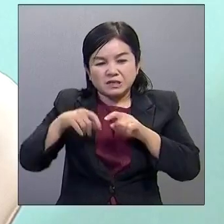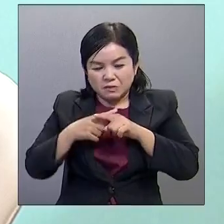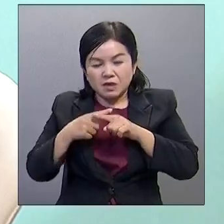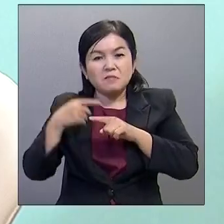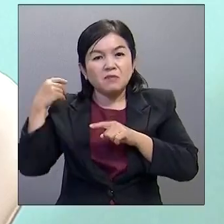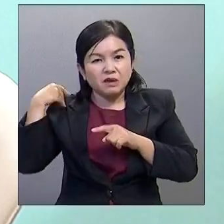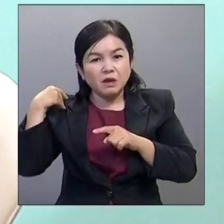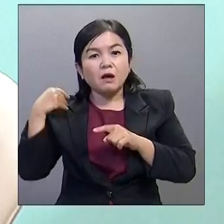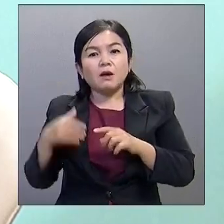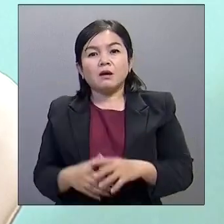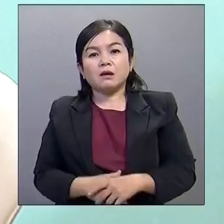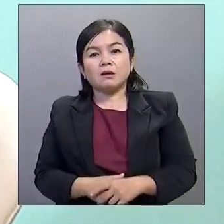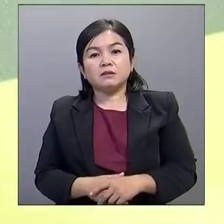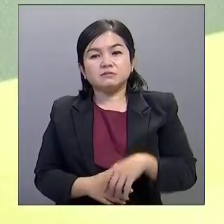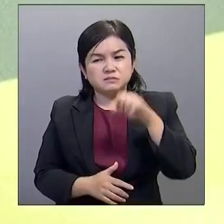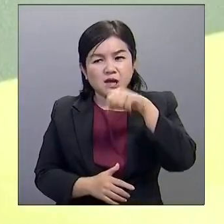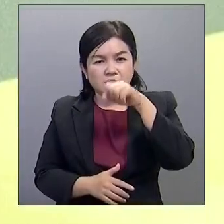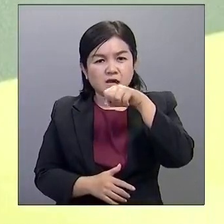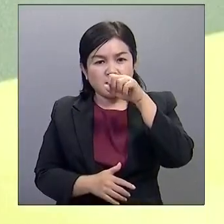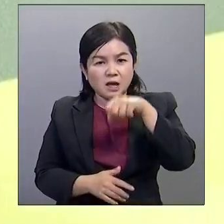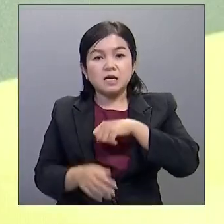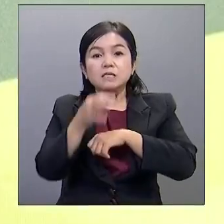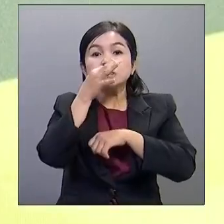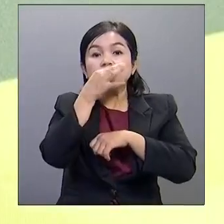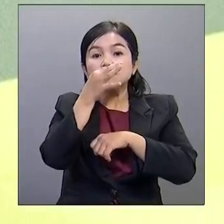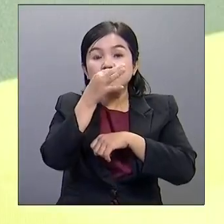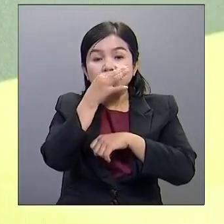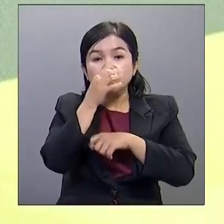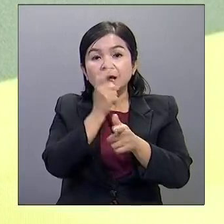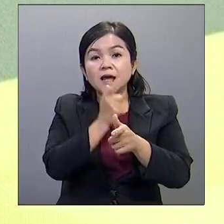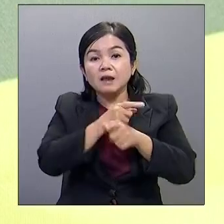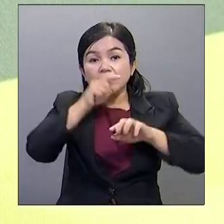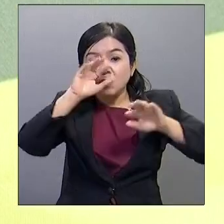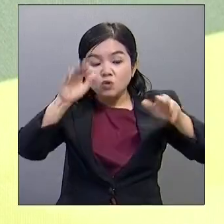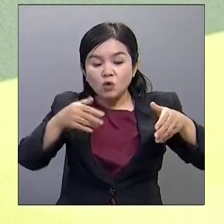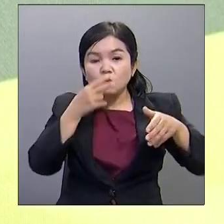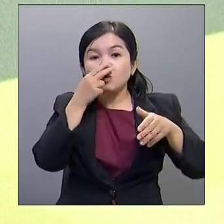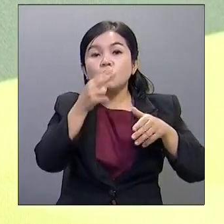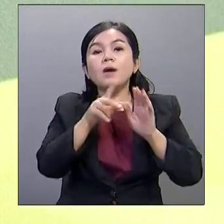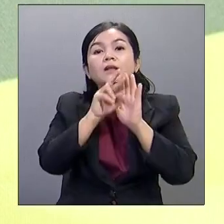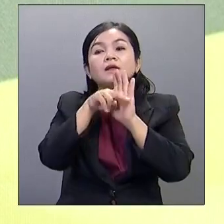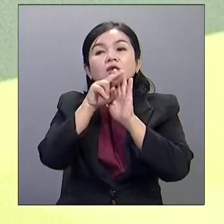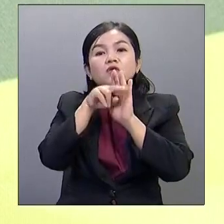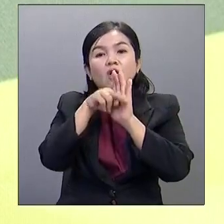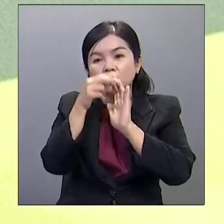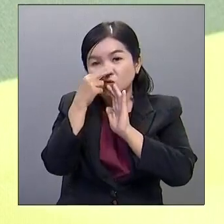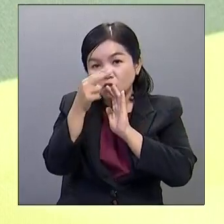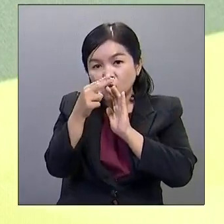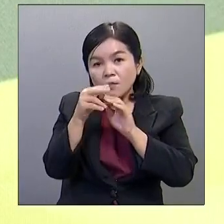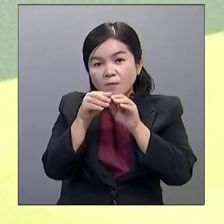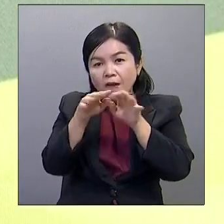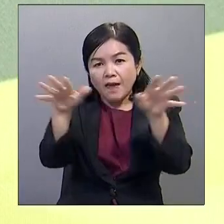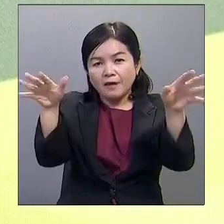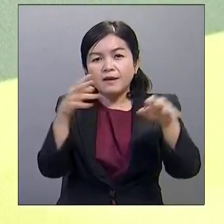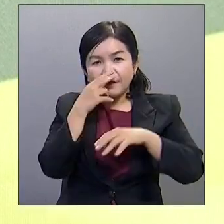อ่ะคือแบบหนามมาก ๆซึ่งจริงๆเนี่ยอาชีพเหล่านี้นะคะคุณผู้ชมเราเห็นได้จากแพลตฟอร์มที่ชื่อว่า TikTok นั่นแหละ ครับ โอ้โหเป็นการเปิดกว้างม